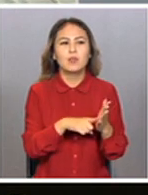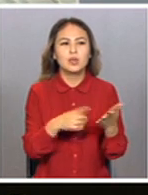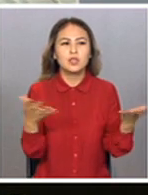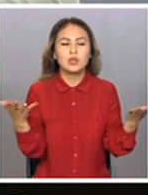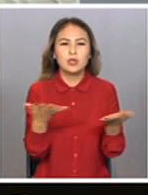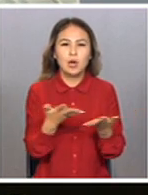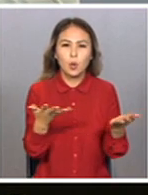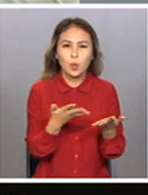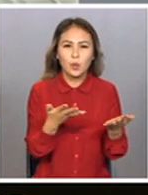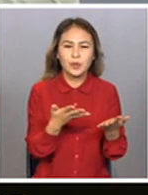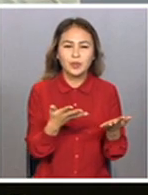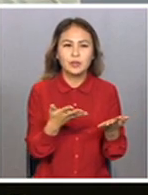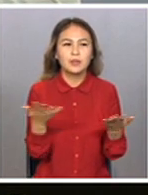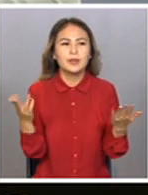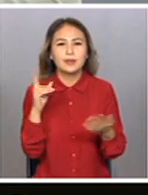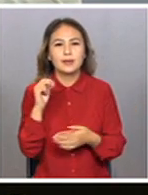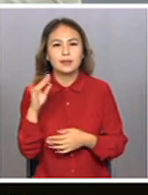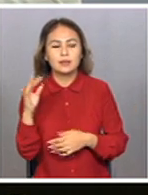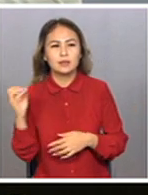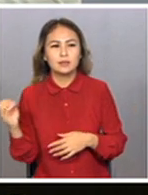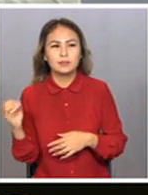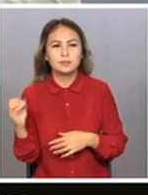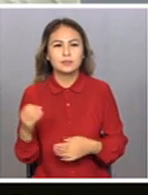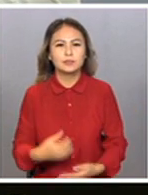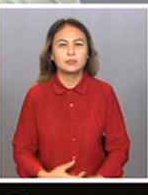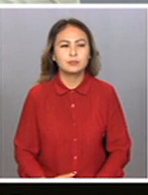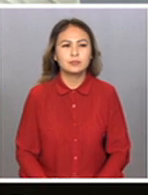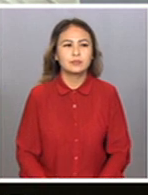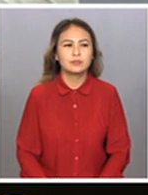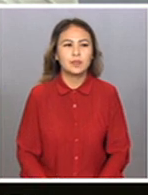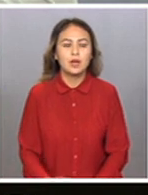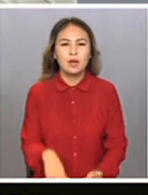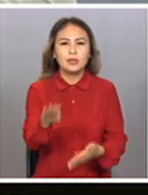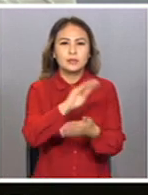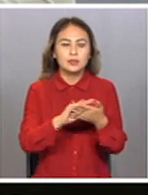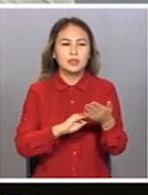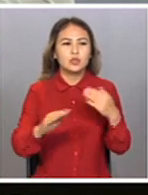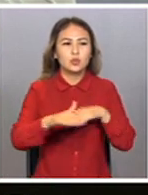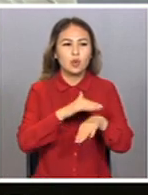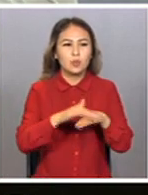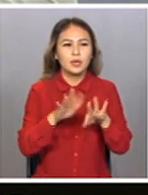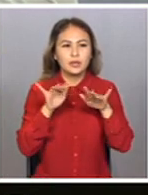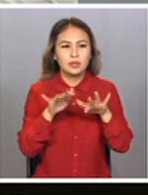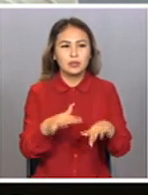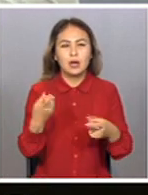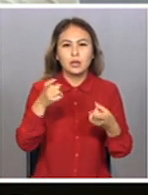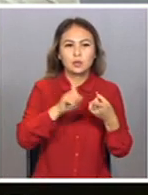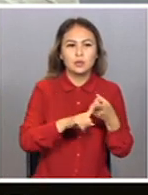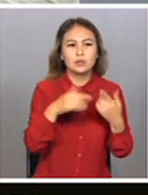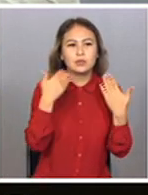задать вопрос «Какой?» либо «Какие?». Текст «Доброе